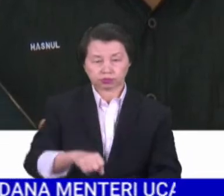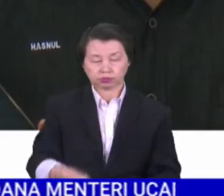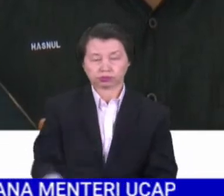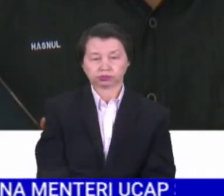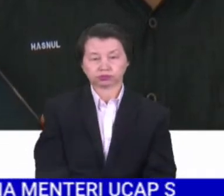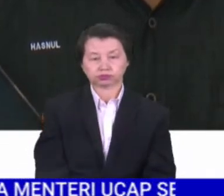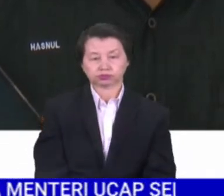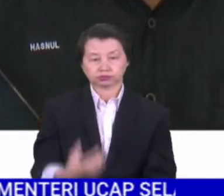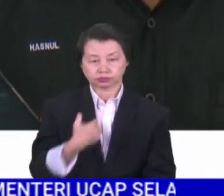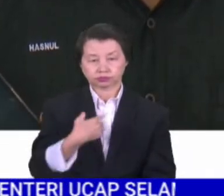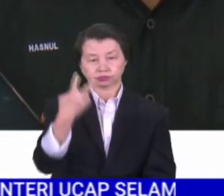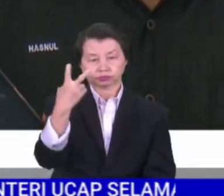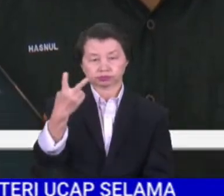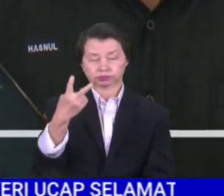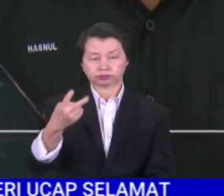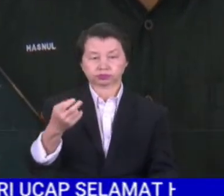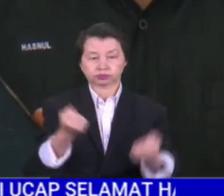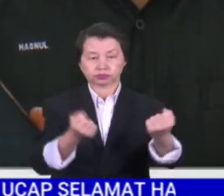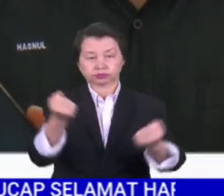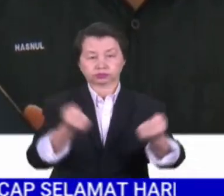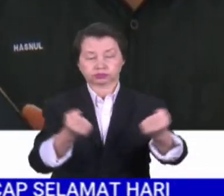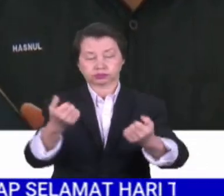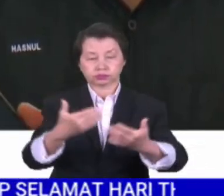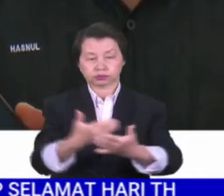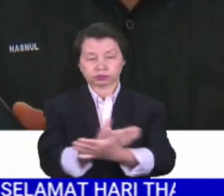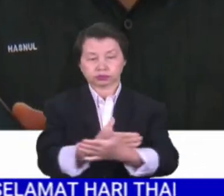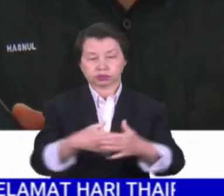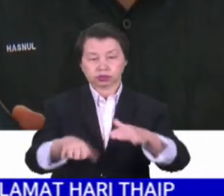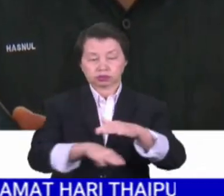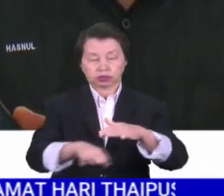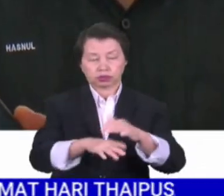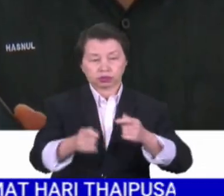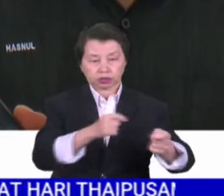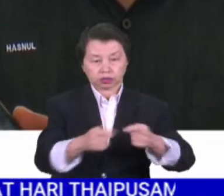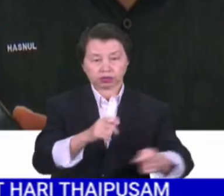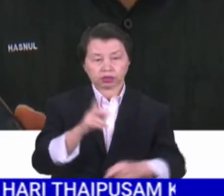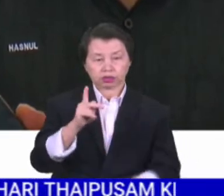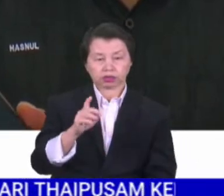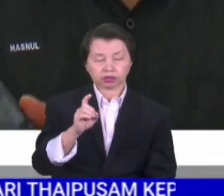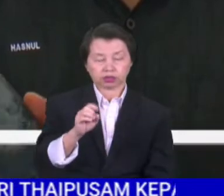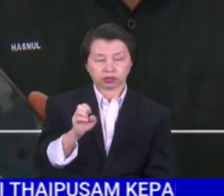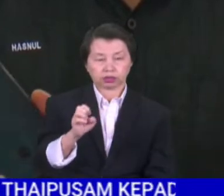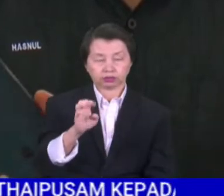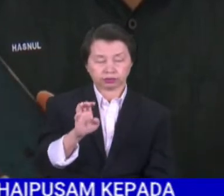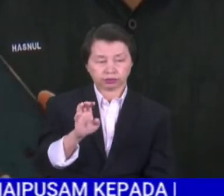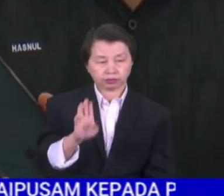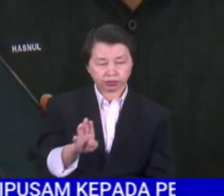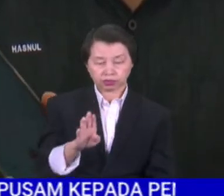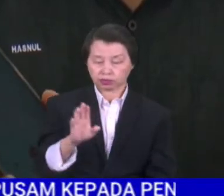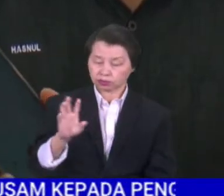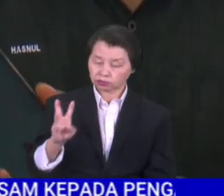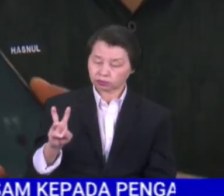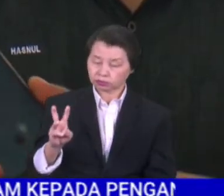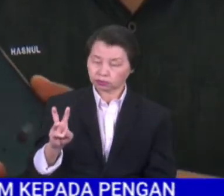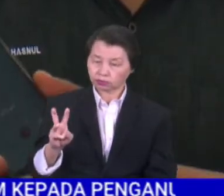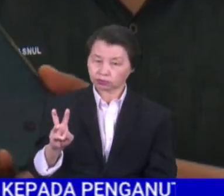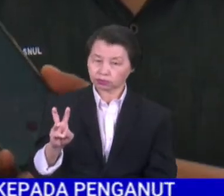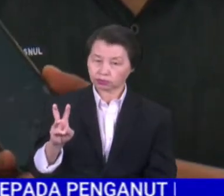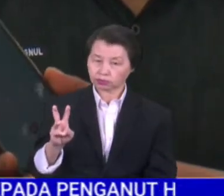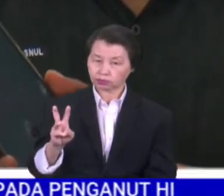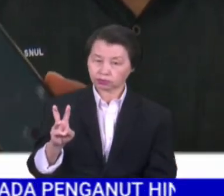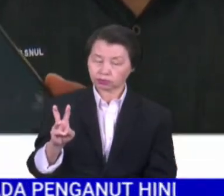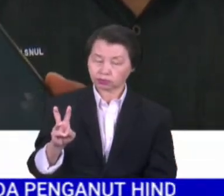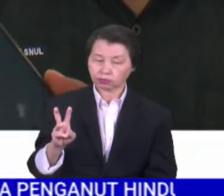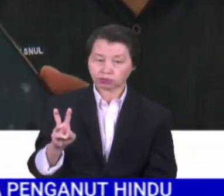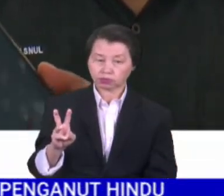Merasmikan dua jentera yang baru di bawah kendalian KDEB Waste Management untuk